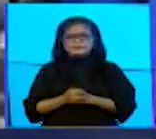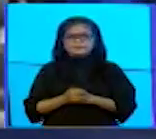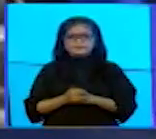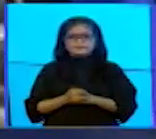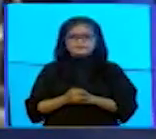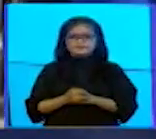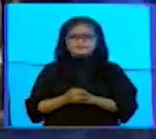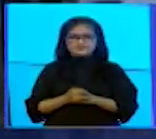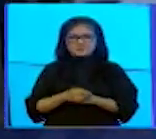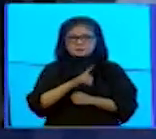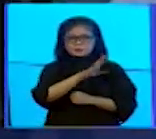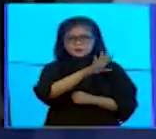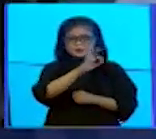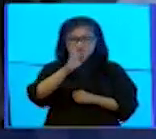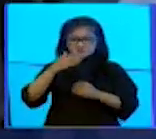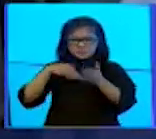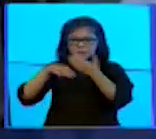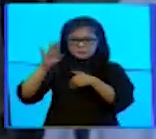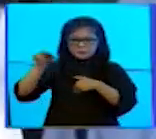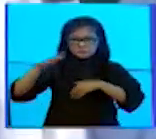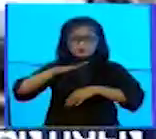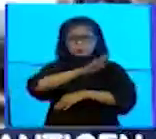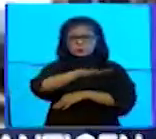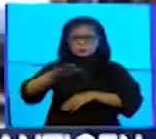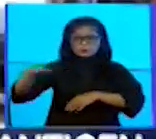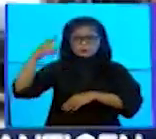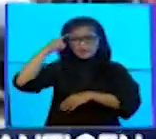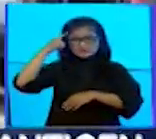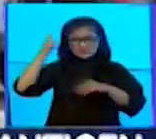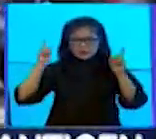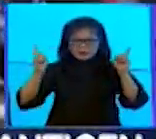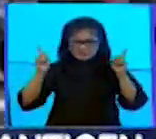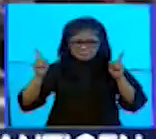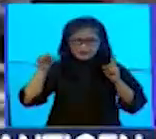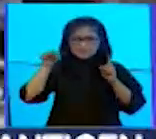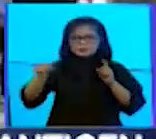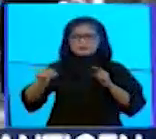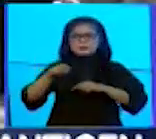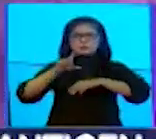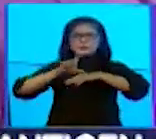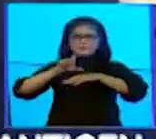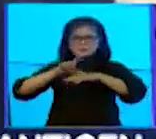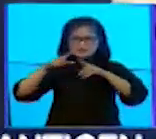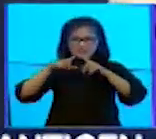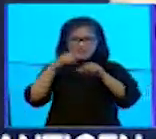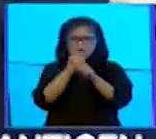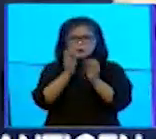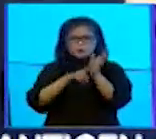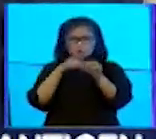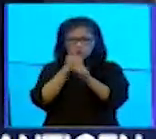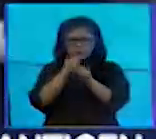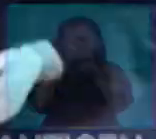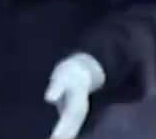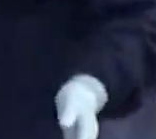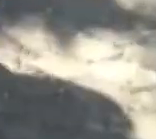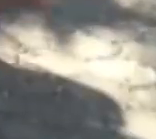Ratusan santri dan santriwati menjalani tes swab antigen di Kompleks Masjid Agung Semarang, Jawa Tengah. Pelaksanaan tes swab untuk memenuhi persyaratan sebelum